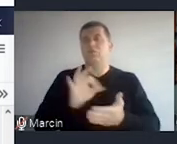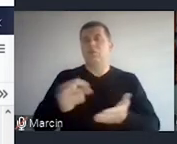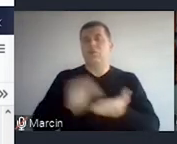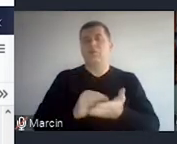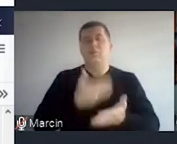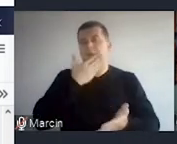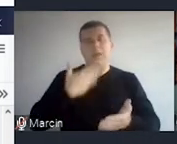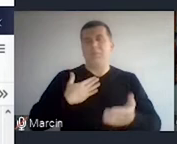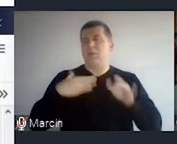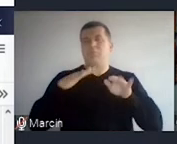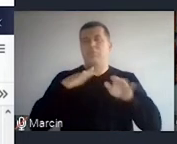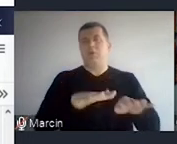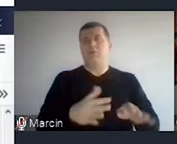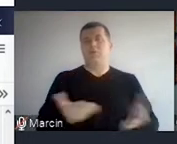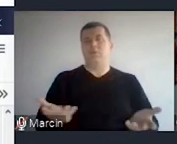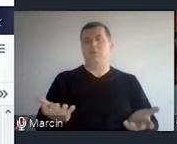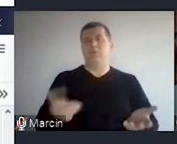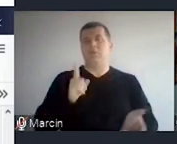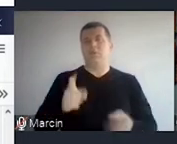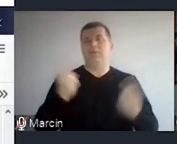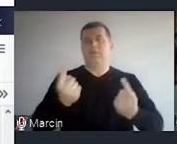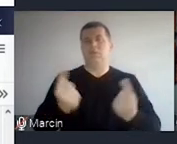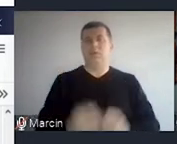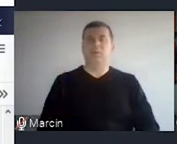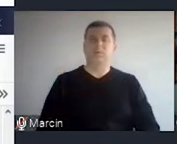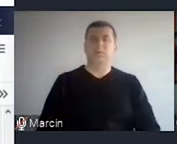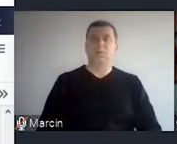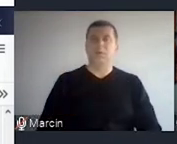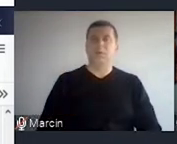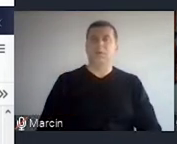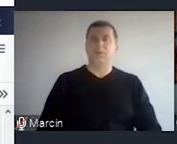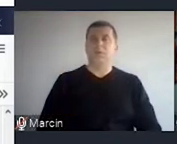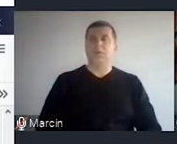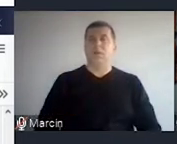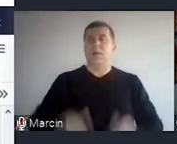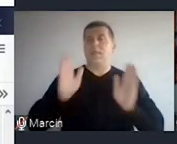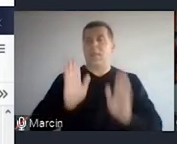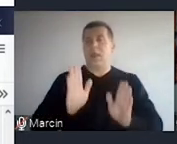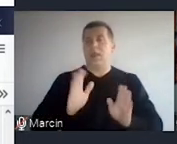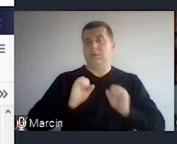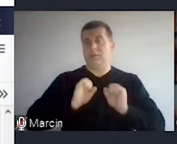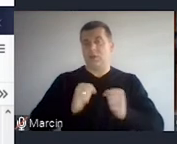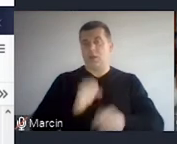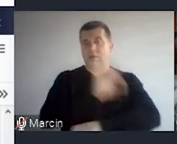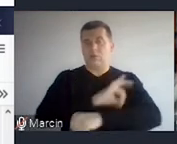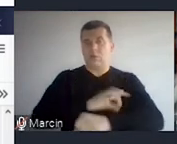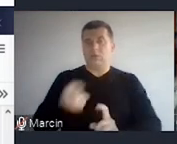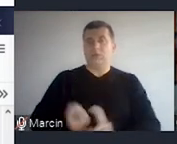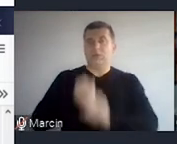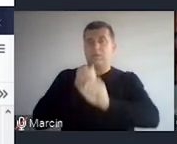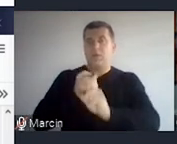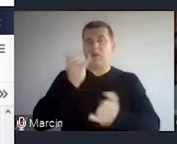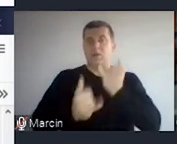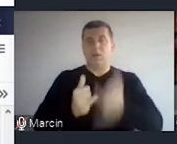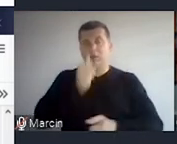jest niezależnym od beneficjenta czynnikiem. Czyli póki co za działalność w projektach zawieszamy,